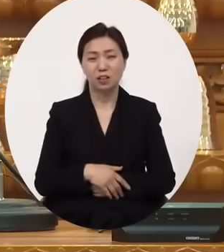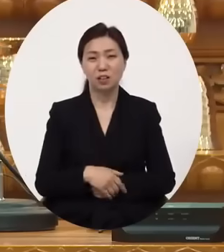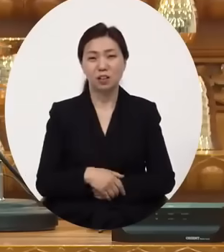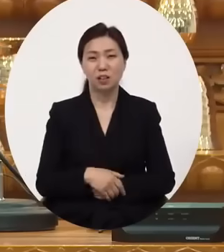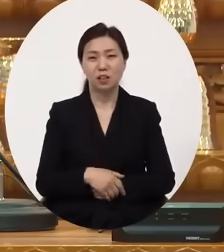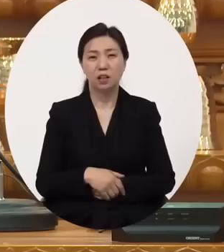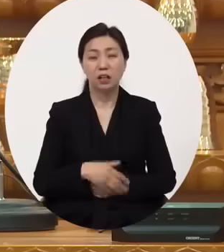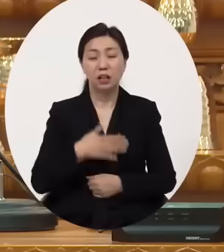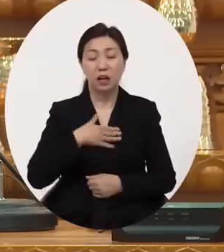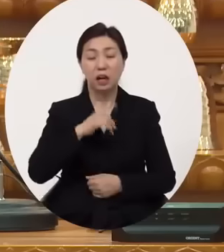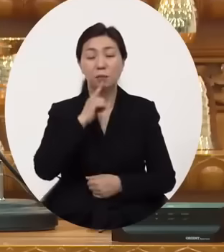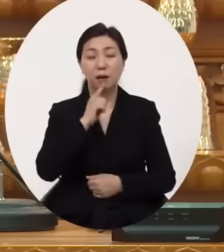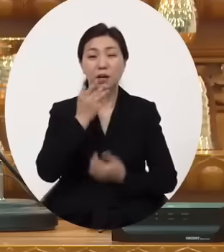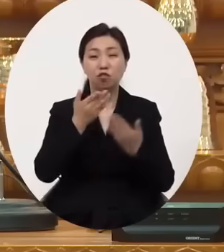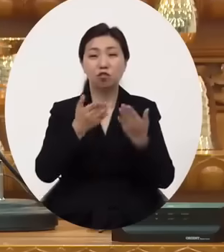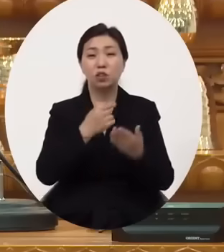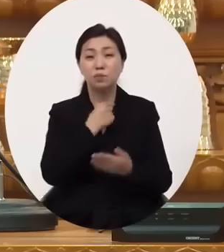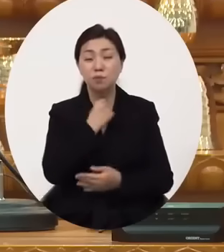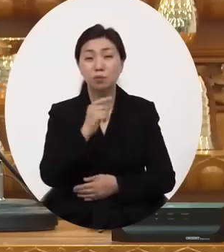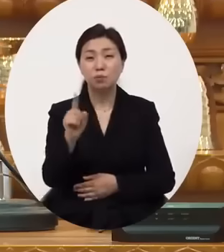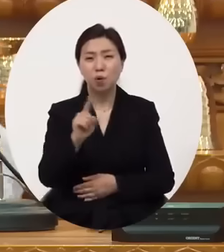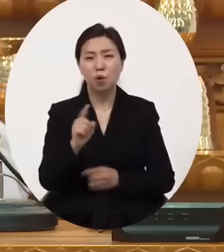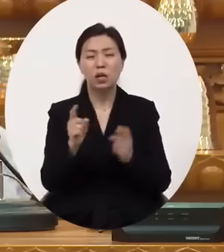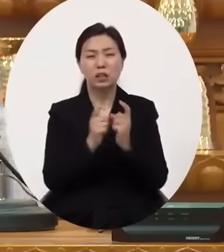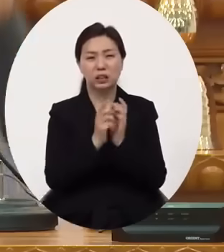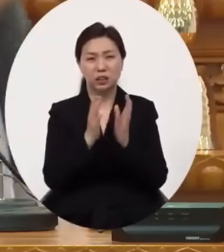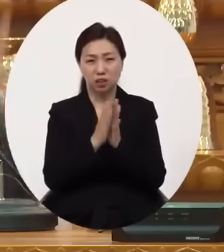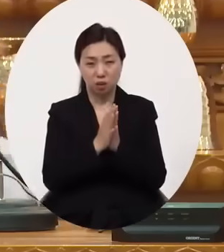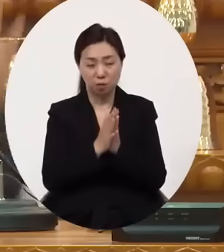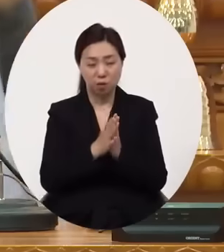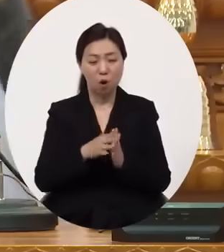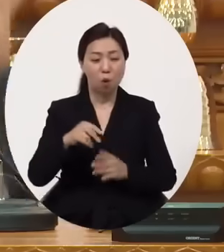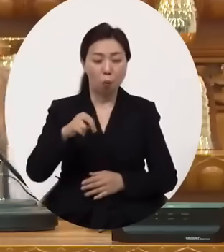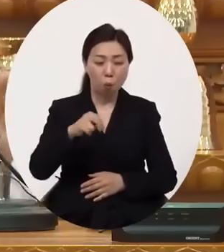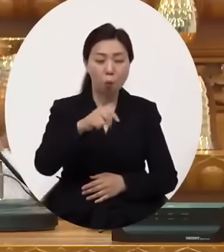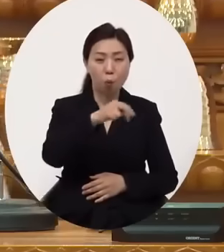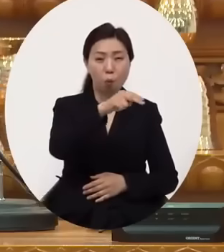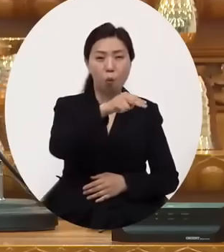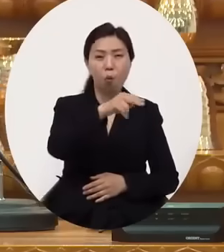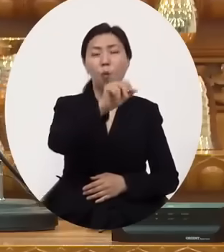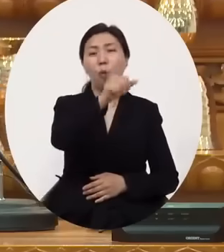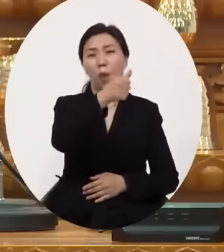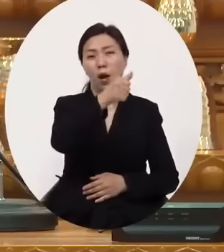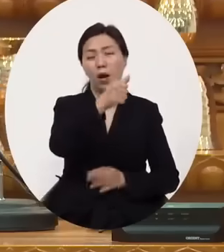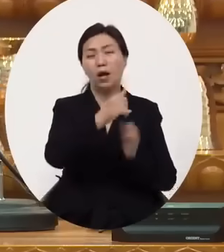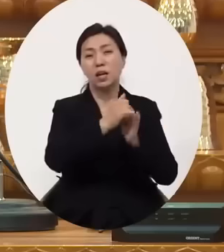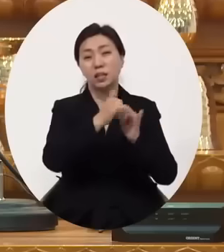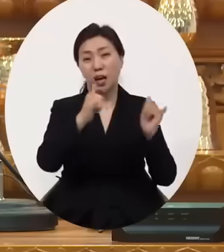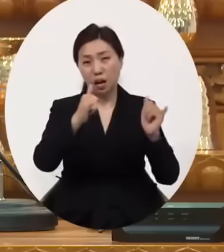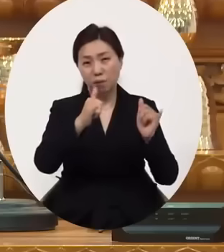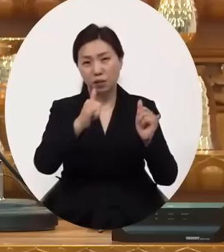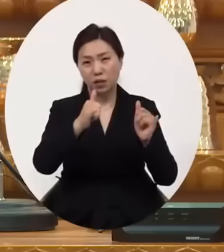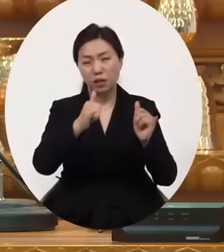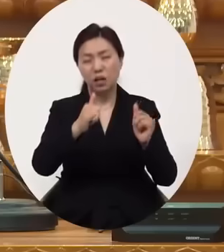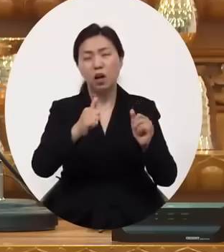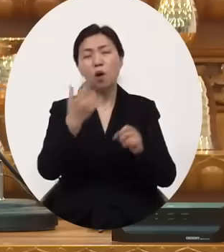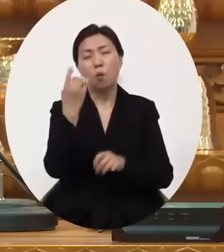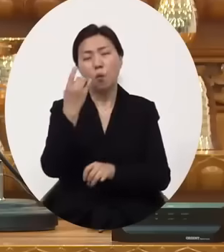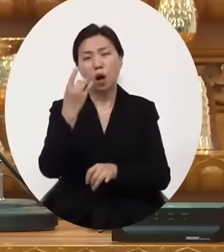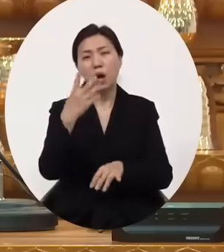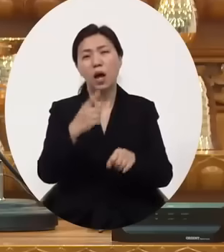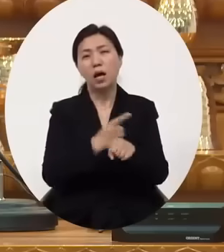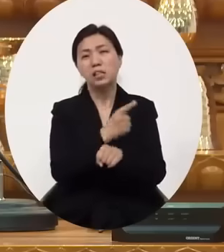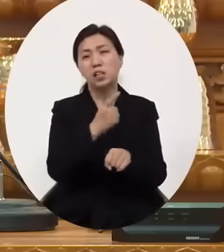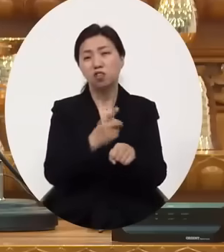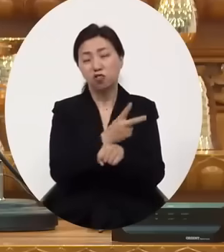거하고 똑같거든요. 그 제가 말하는 거는 막 직접 올라가는 거를 500, 사람이 하루에 한 두세